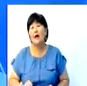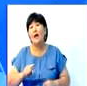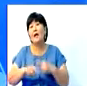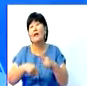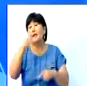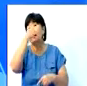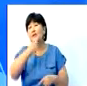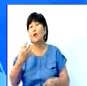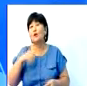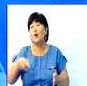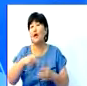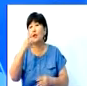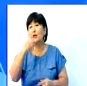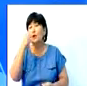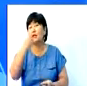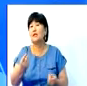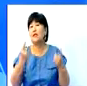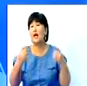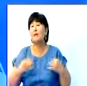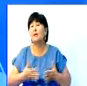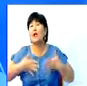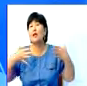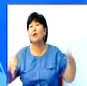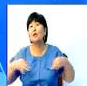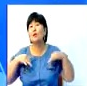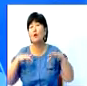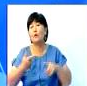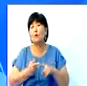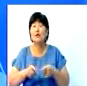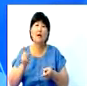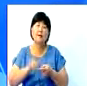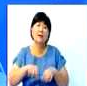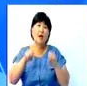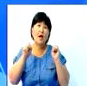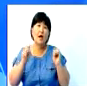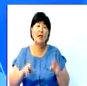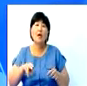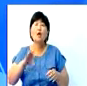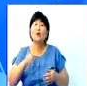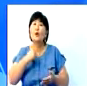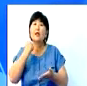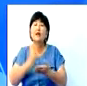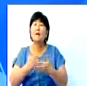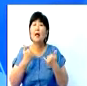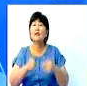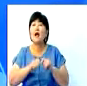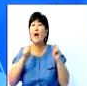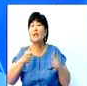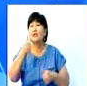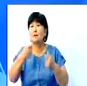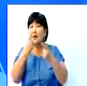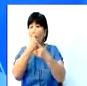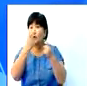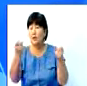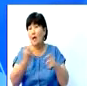Келесі жылы Қызылорда қаласының 200 жылдық мерейтойы кең көлемде тойланбақ. Осыған байланысты арнайы төлтаңба әзірлеуге арналған ашық байқау